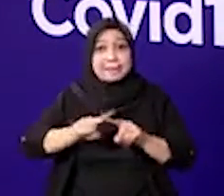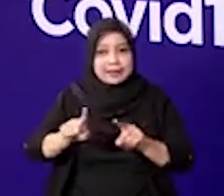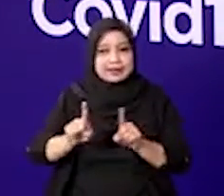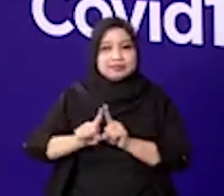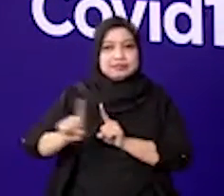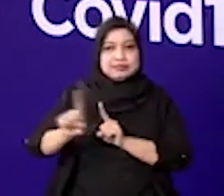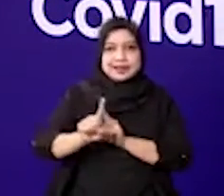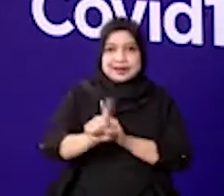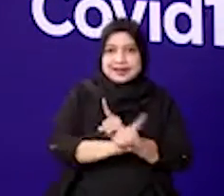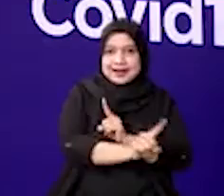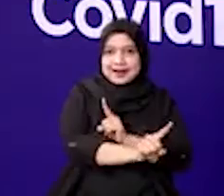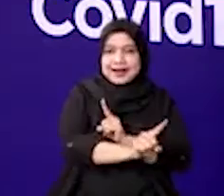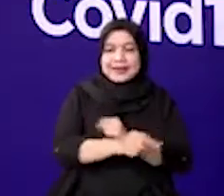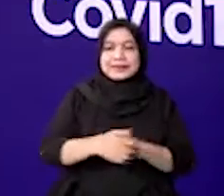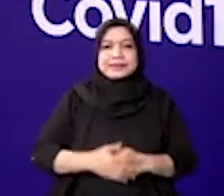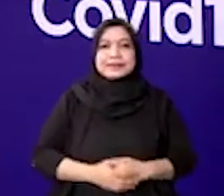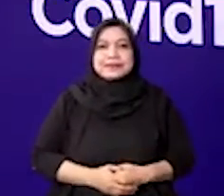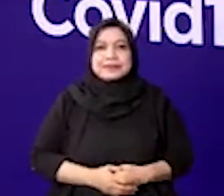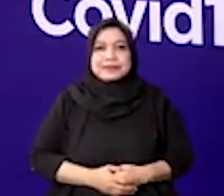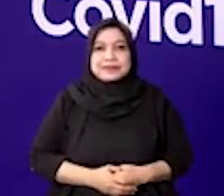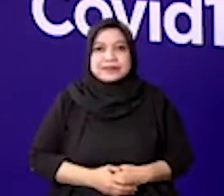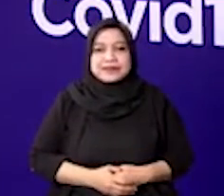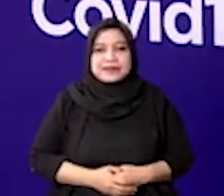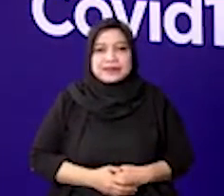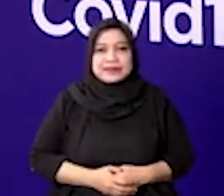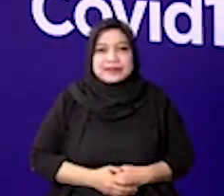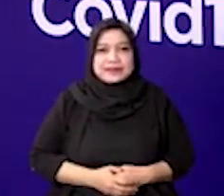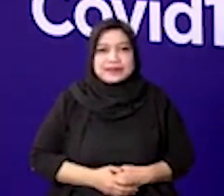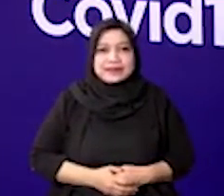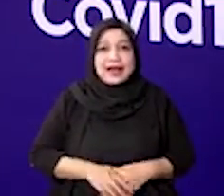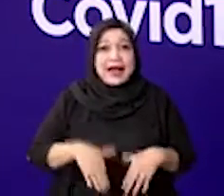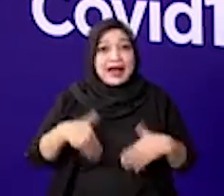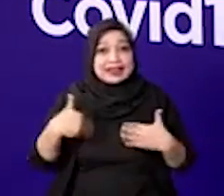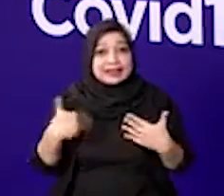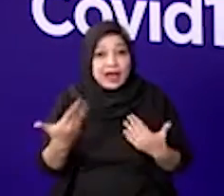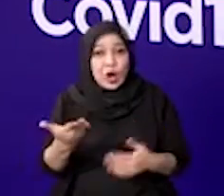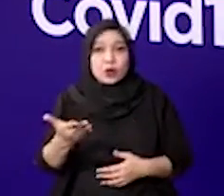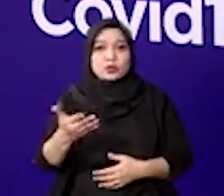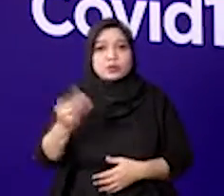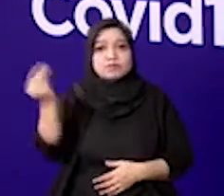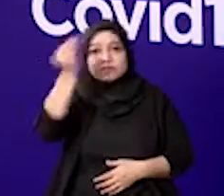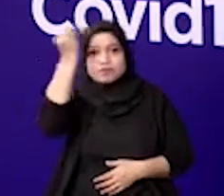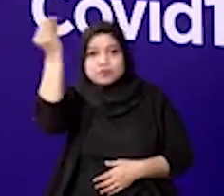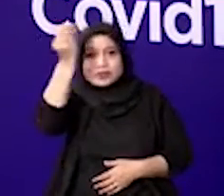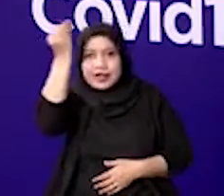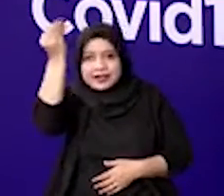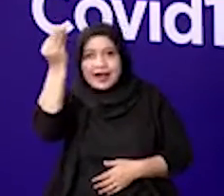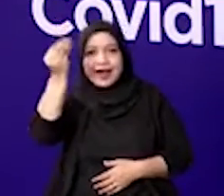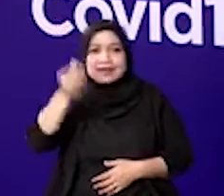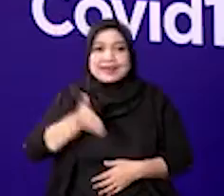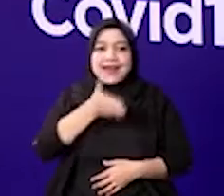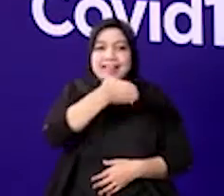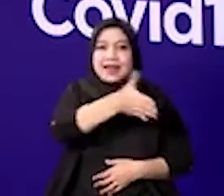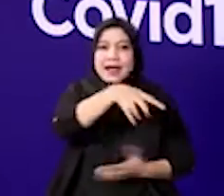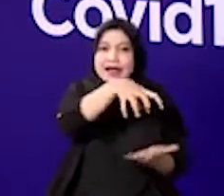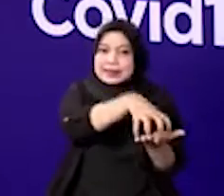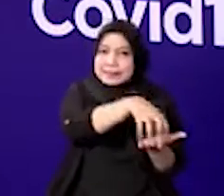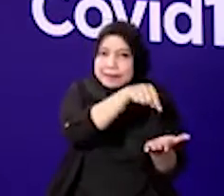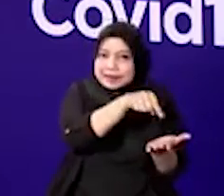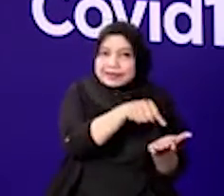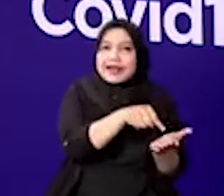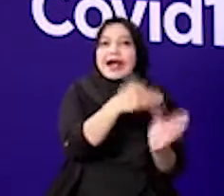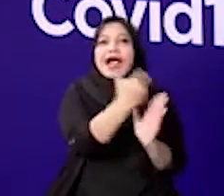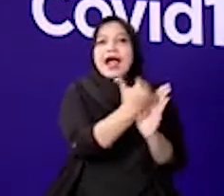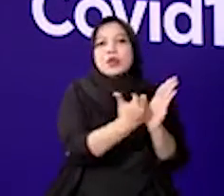berwisata ke tempat yang harusnya memenuhi protokol kesehatan jadi dia e